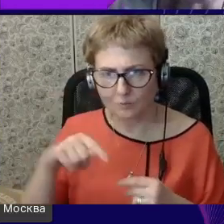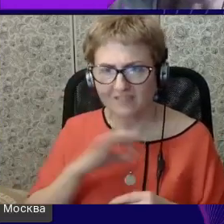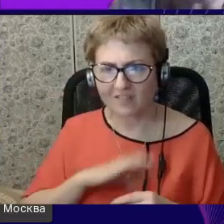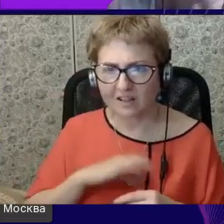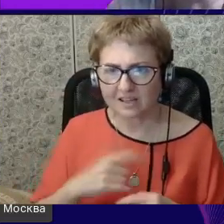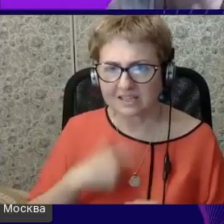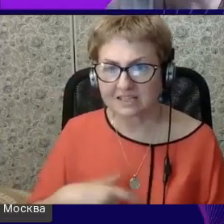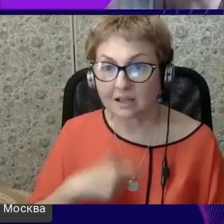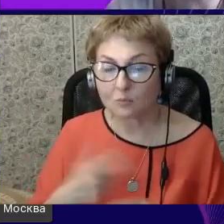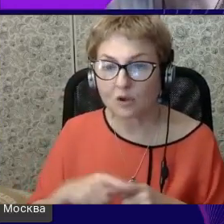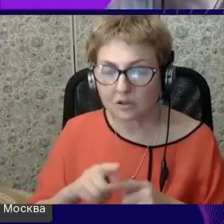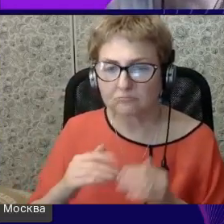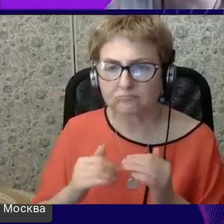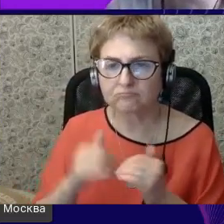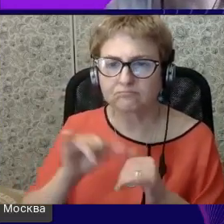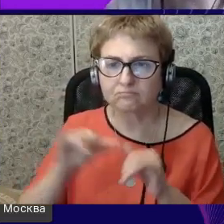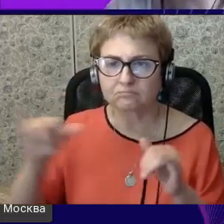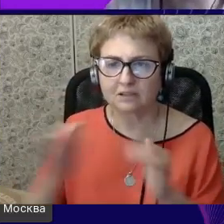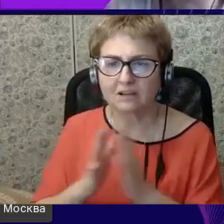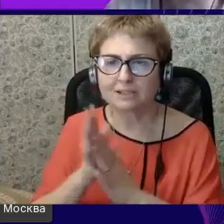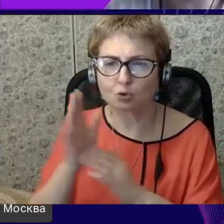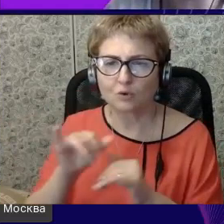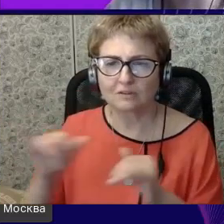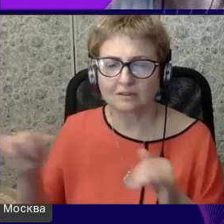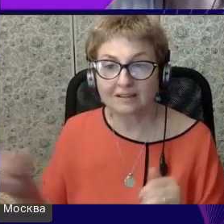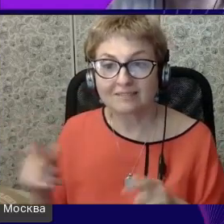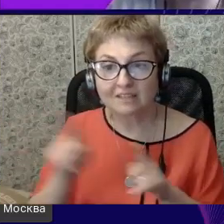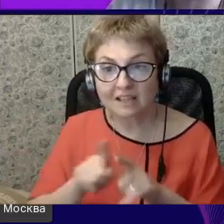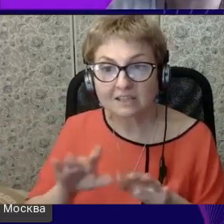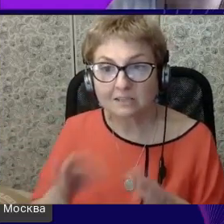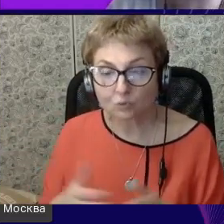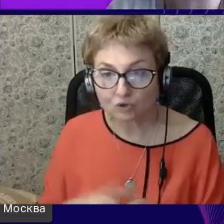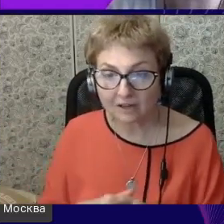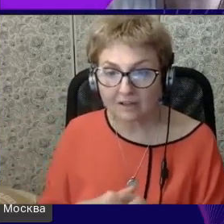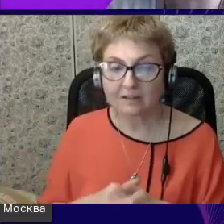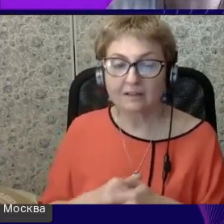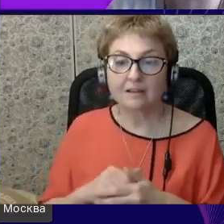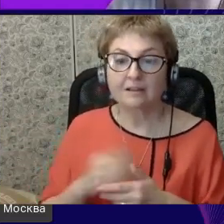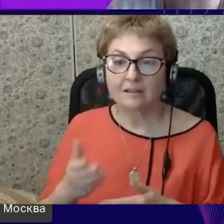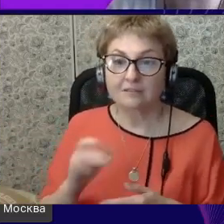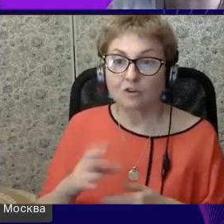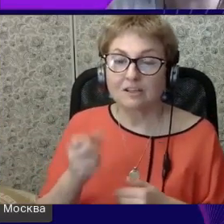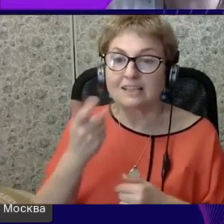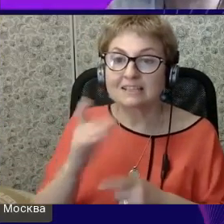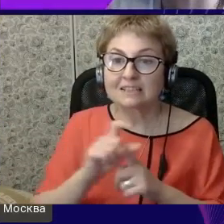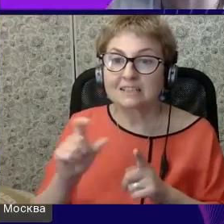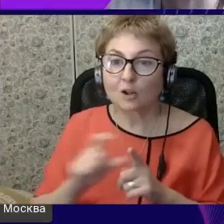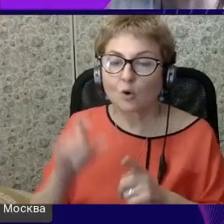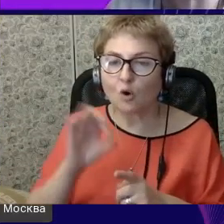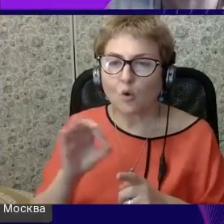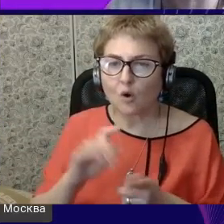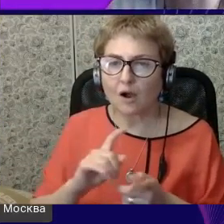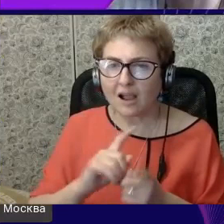тренировка спокойствия и самоконтроля. То есть владение собой, конечно, растет в